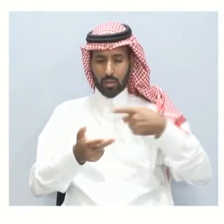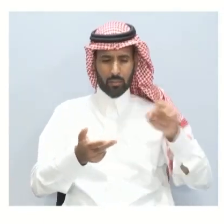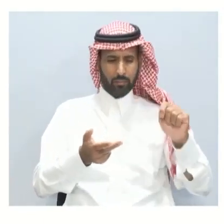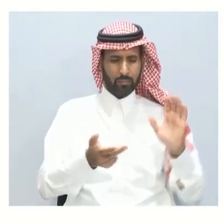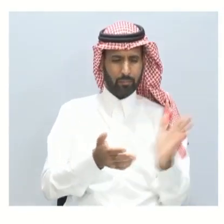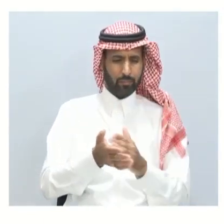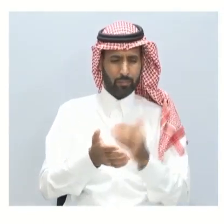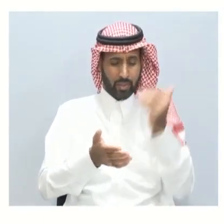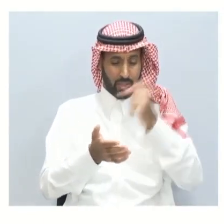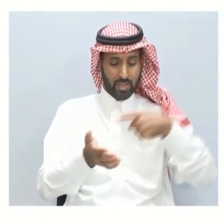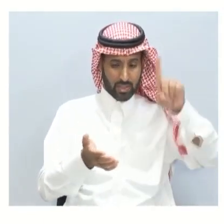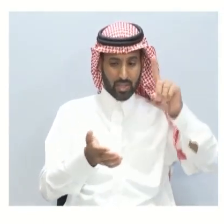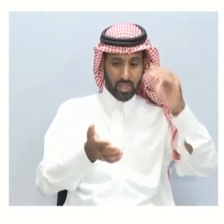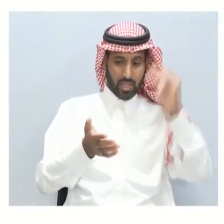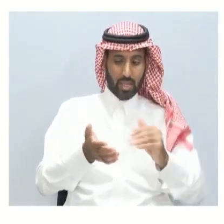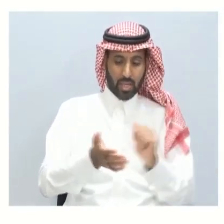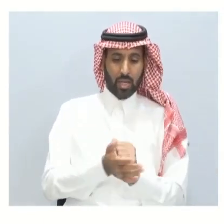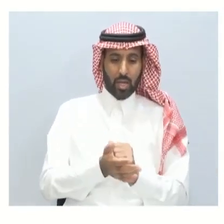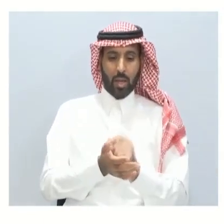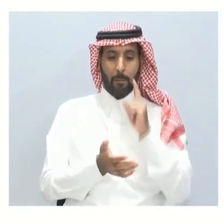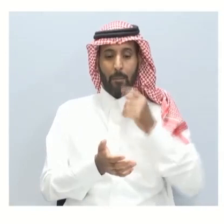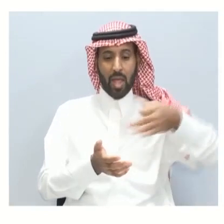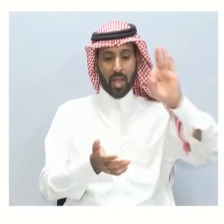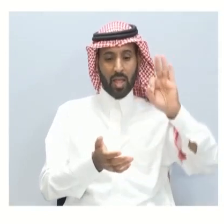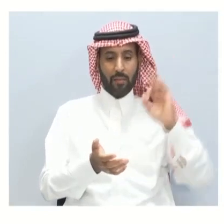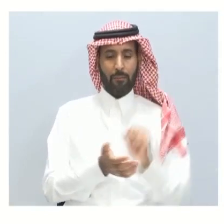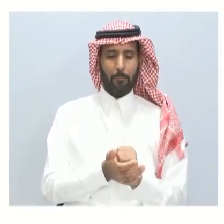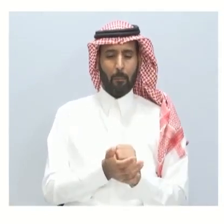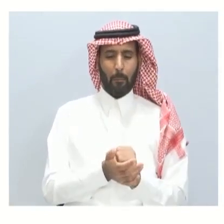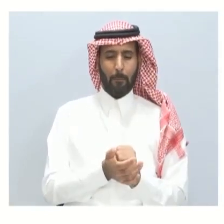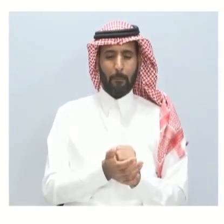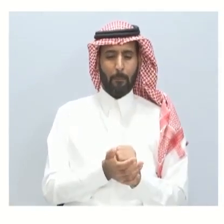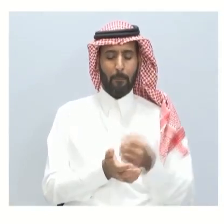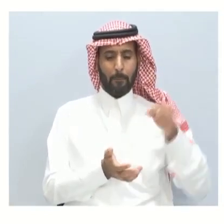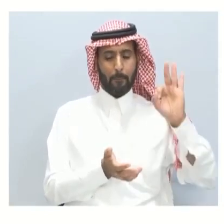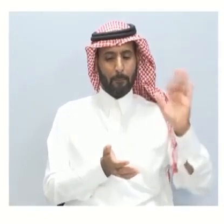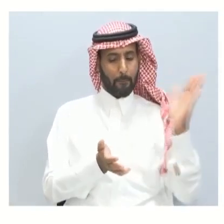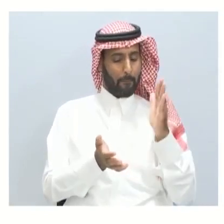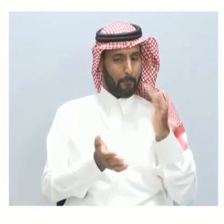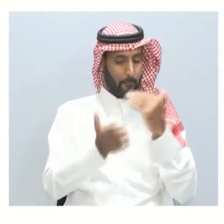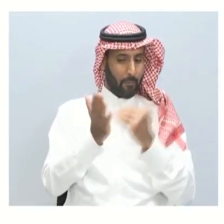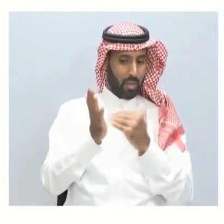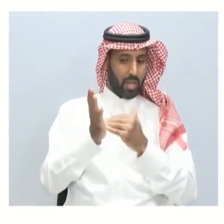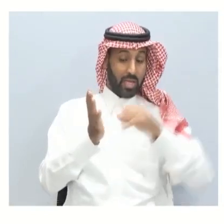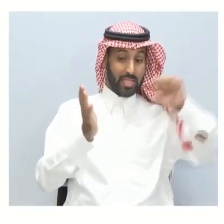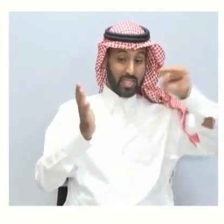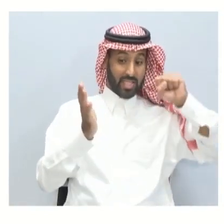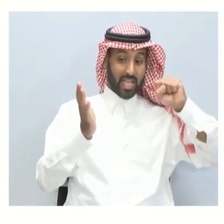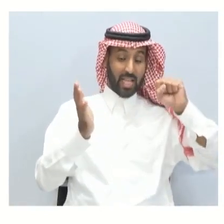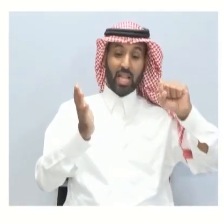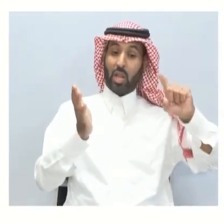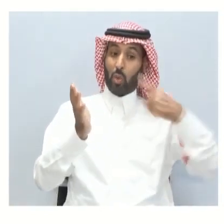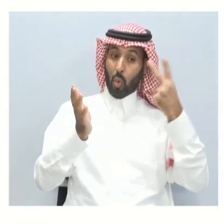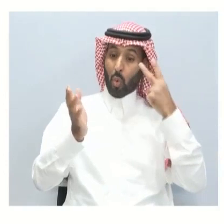وفي الاسفل هنا فئه الاف طبعا هنا ننوه ان ال s يستوعب